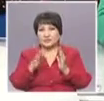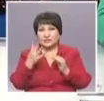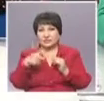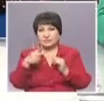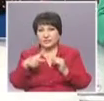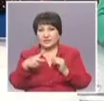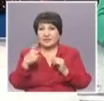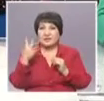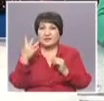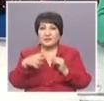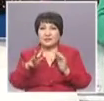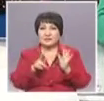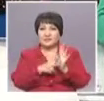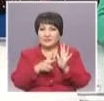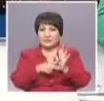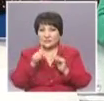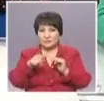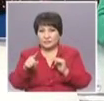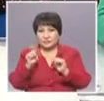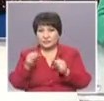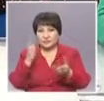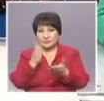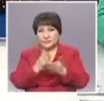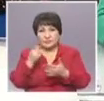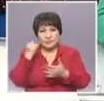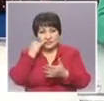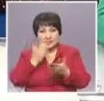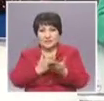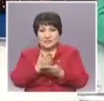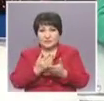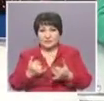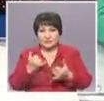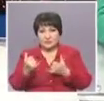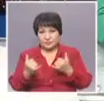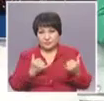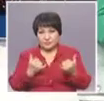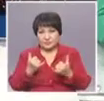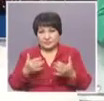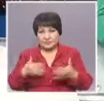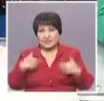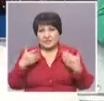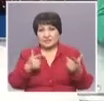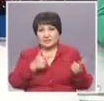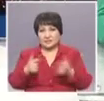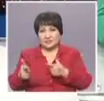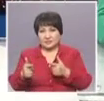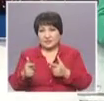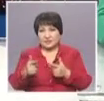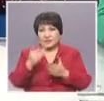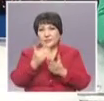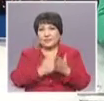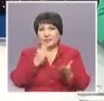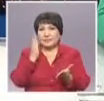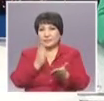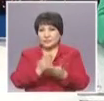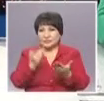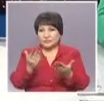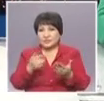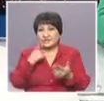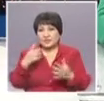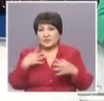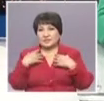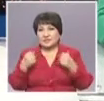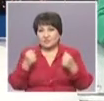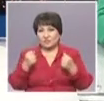275-2048. Ал біз әдеттегі сіздерге қызмет көрсетуге әзірміз. Магомед. Здравствуйте, программа «Напрямую» в эфире. Сегодня говорим о здоровом